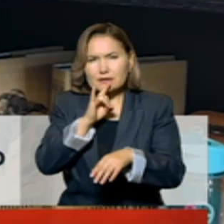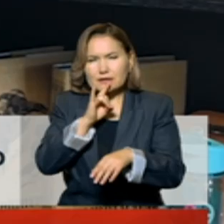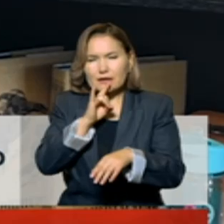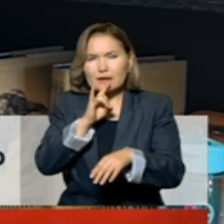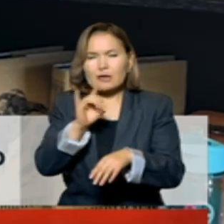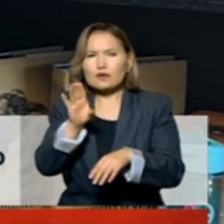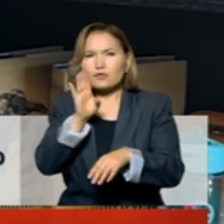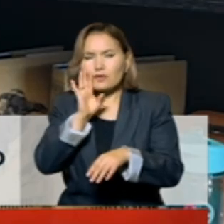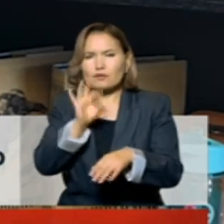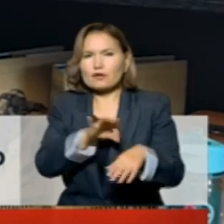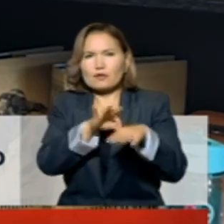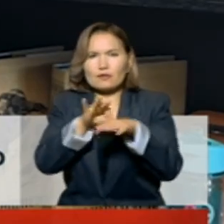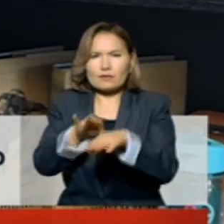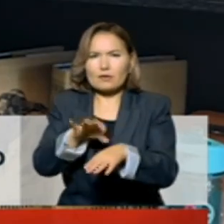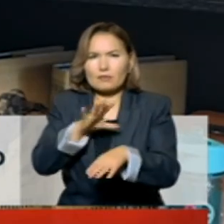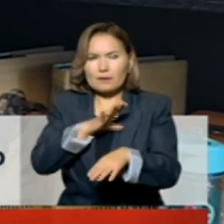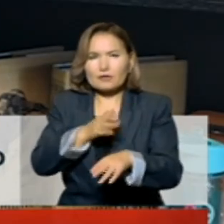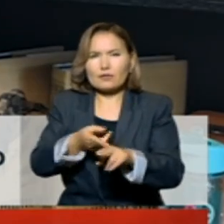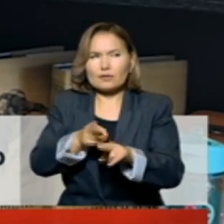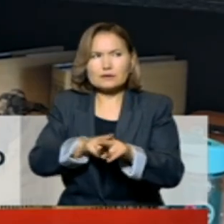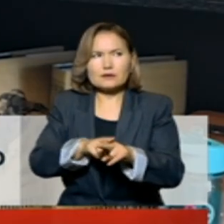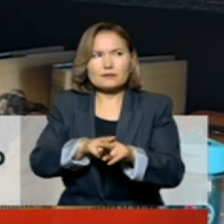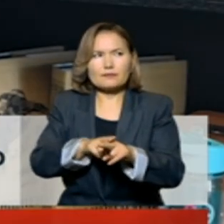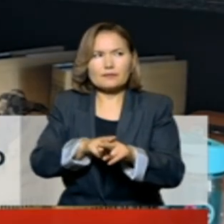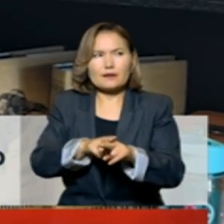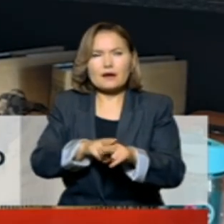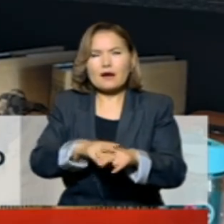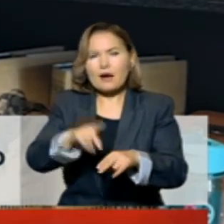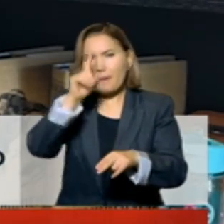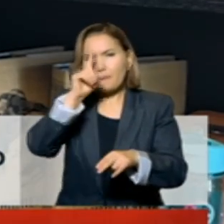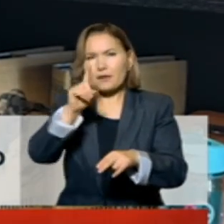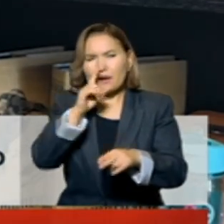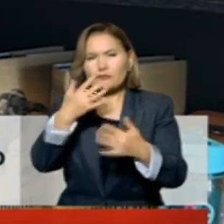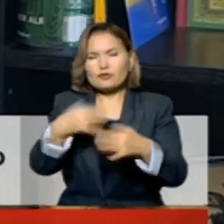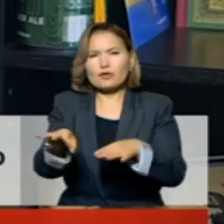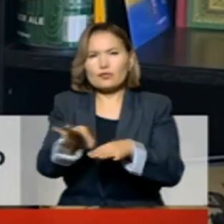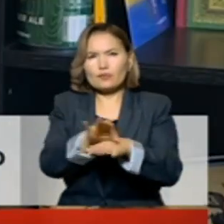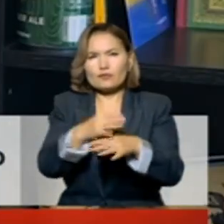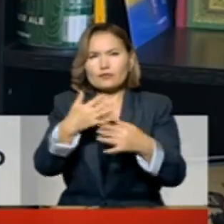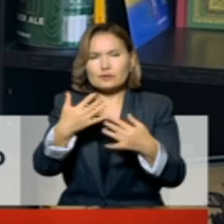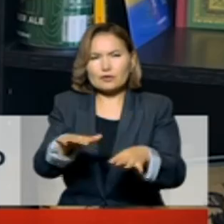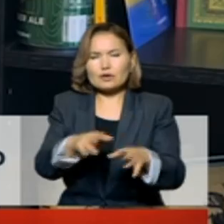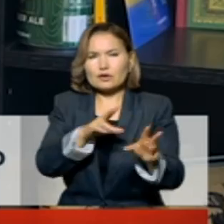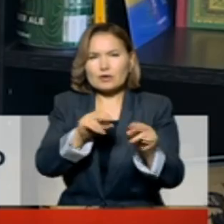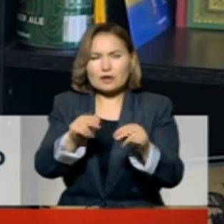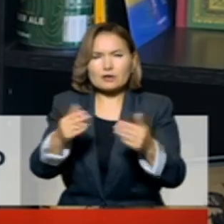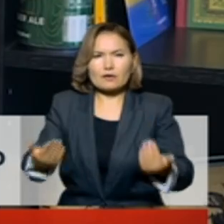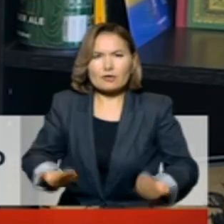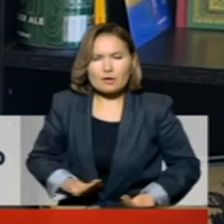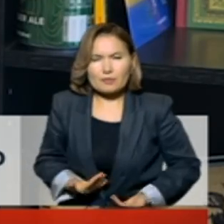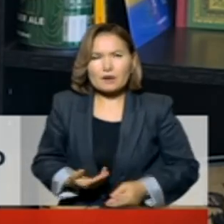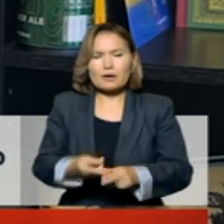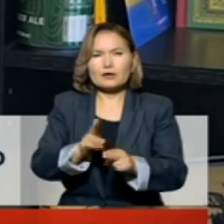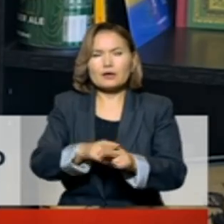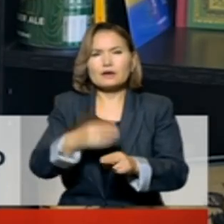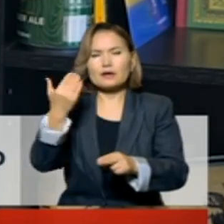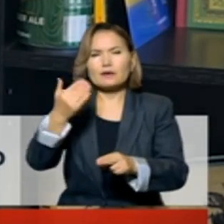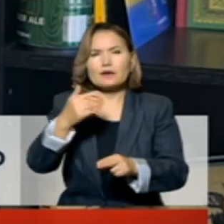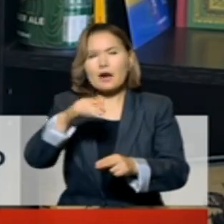енді немереме. Сөйтіп бір ай болды үйленгенін алымын. Ауылда беташар тойын жасап,